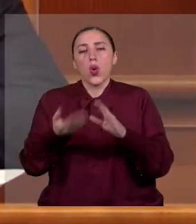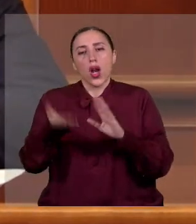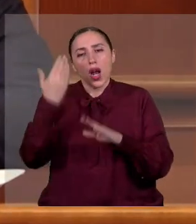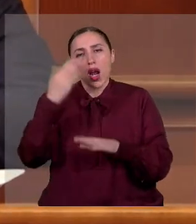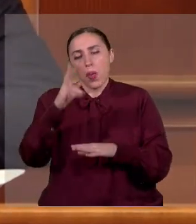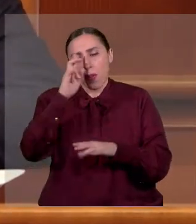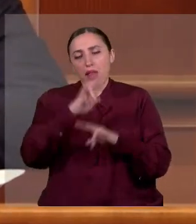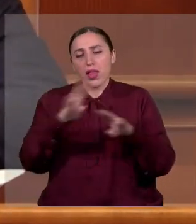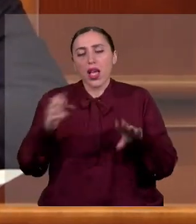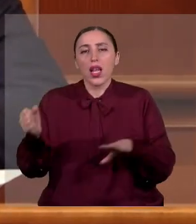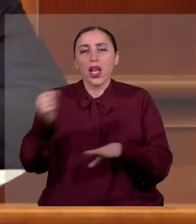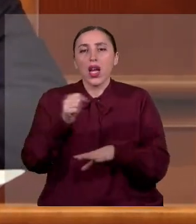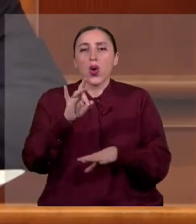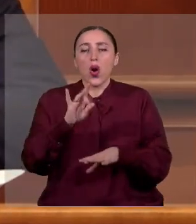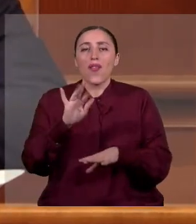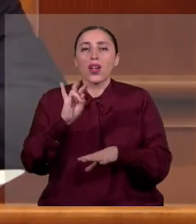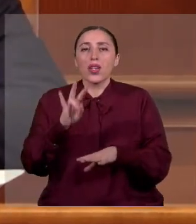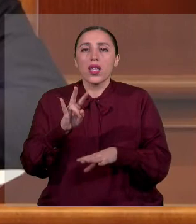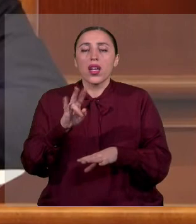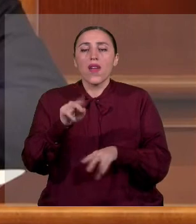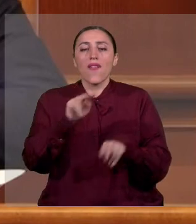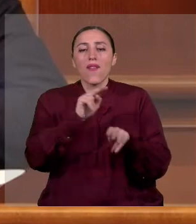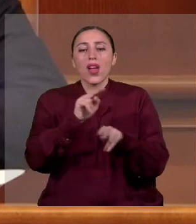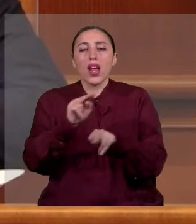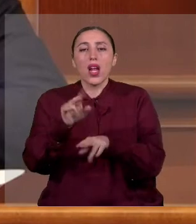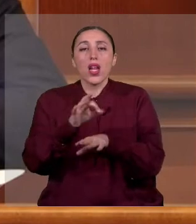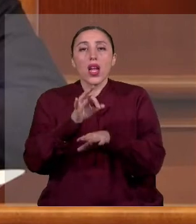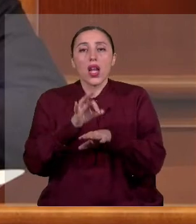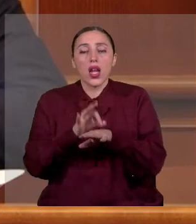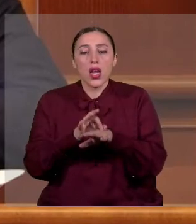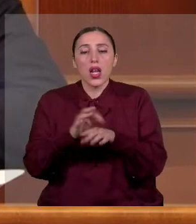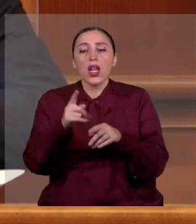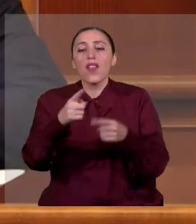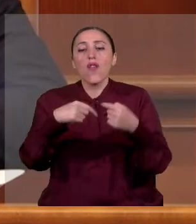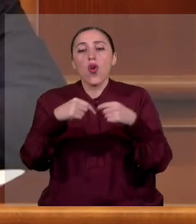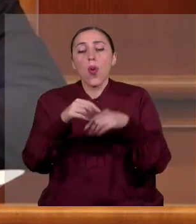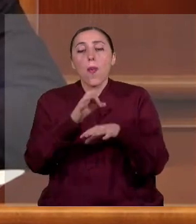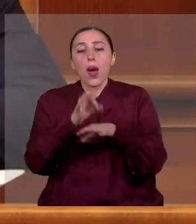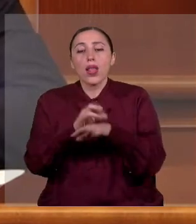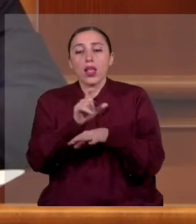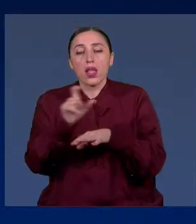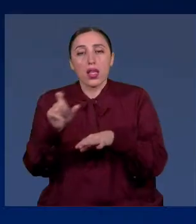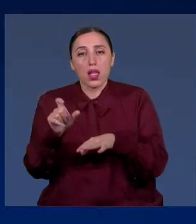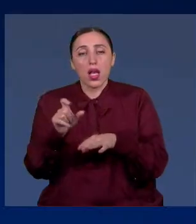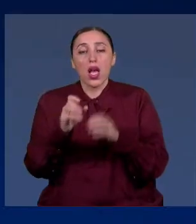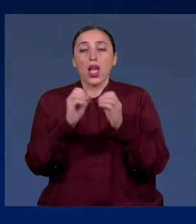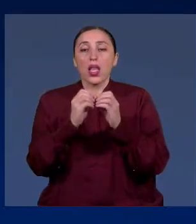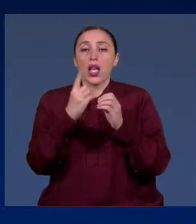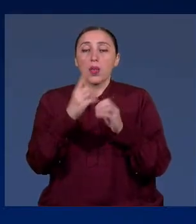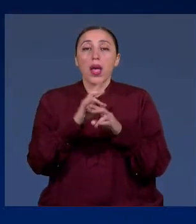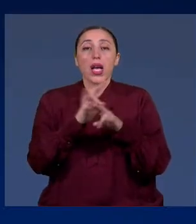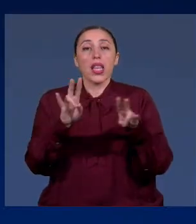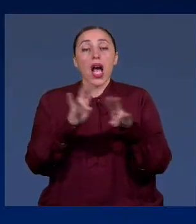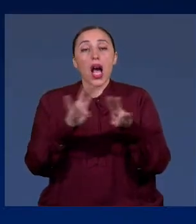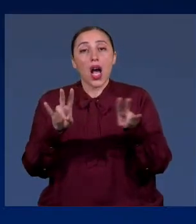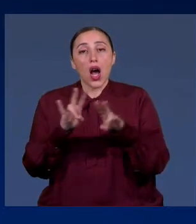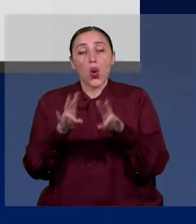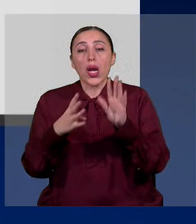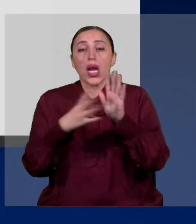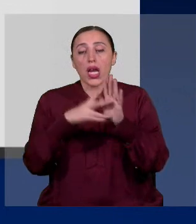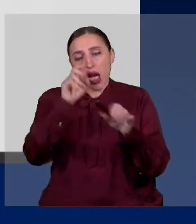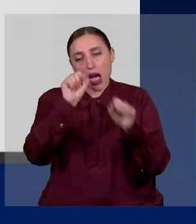պետնախարար նշանակված Ռուբեն Վարդանյանի վերահսկողության տակ գտնվող ոլորտների պատասխանատուները 11 նախարարություններից